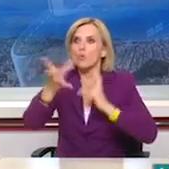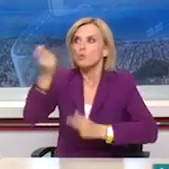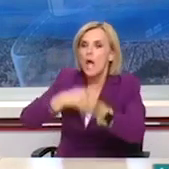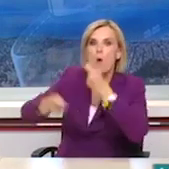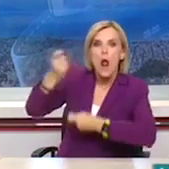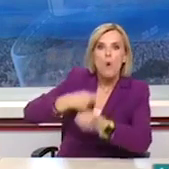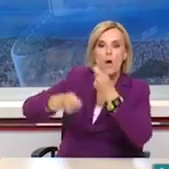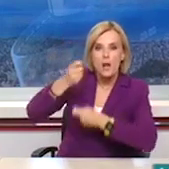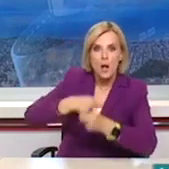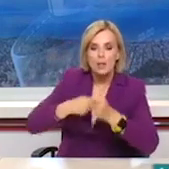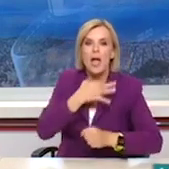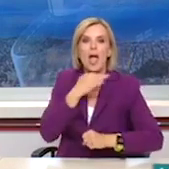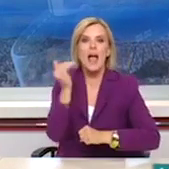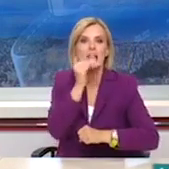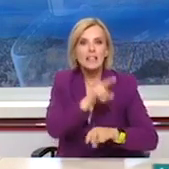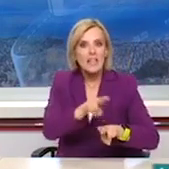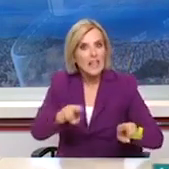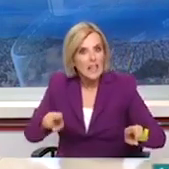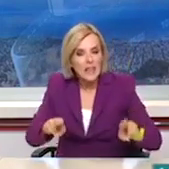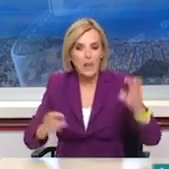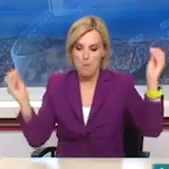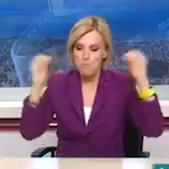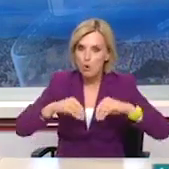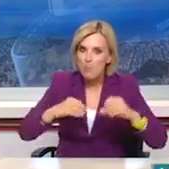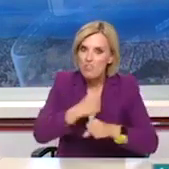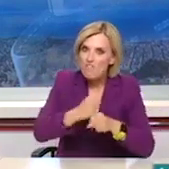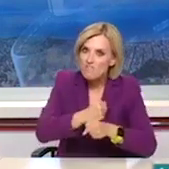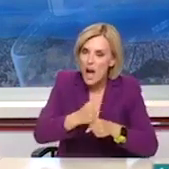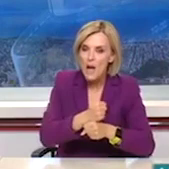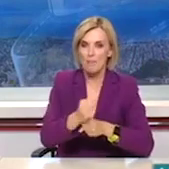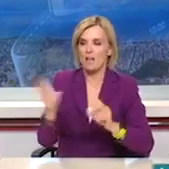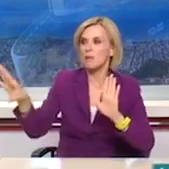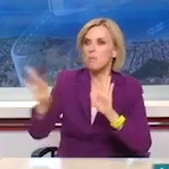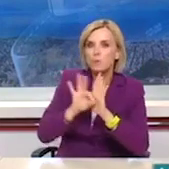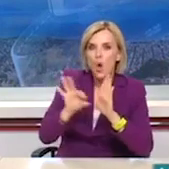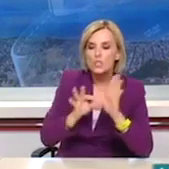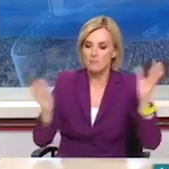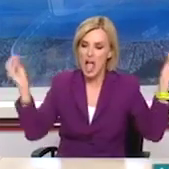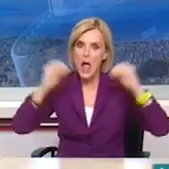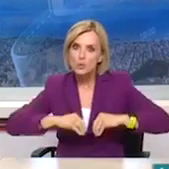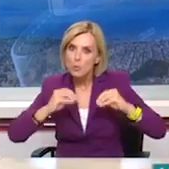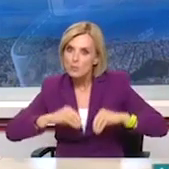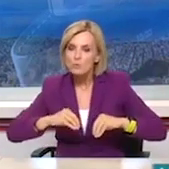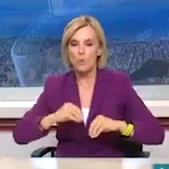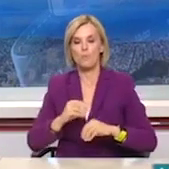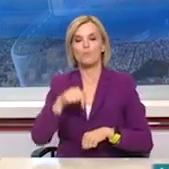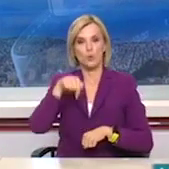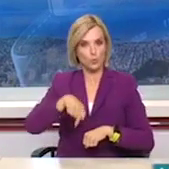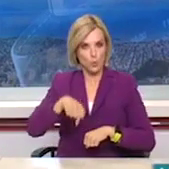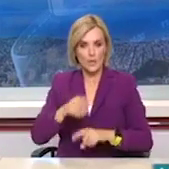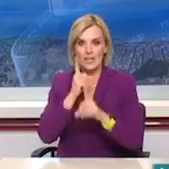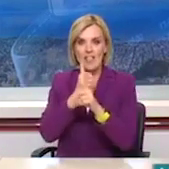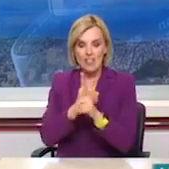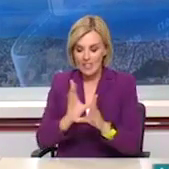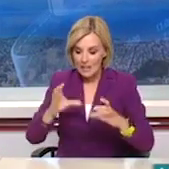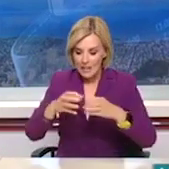η ενίσχυση των μονάδων εντατικής θεραπείας, η προμήθεια φαρμάκων με τα έως τότε δεδομένα. Η Επιστημονική Επιτροπή ανέλυε τις εξελίξεις